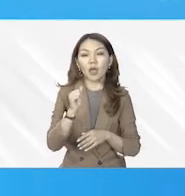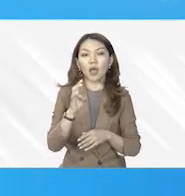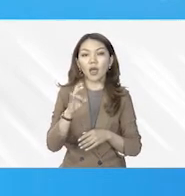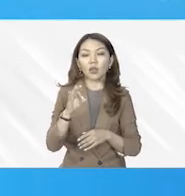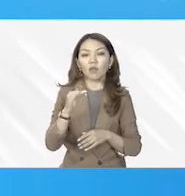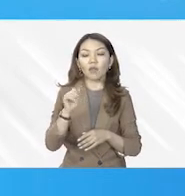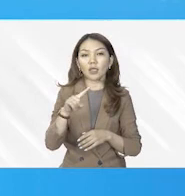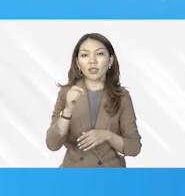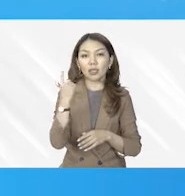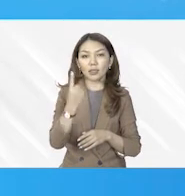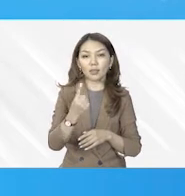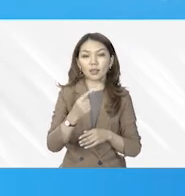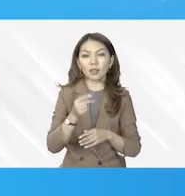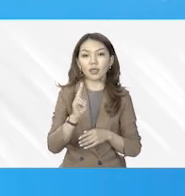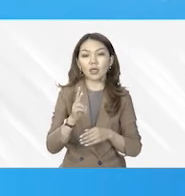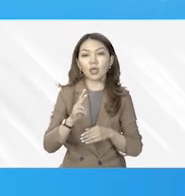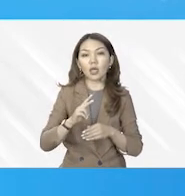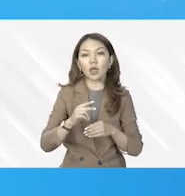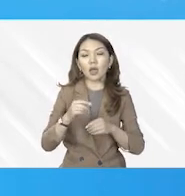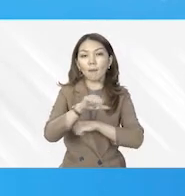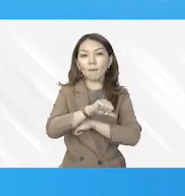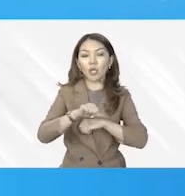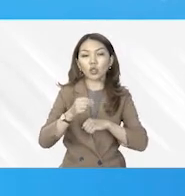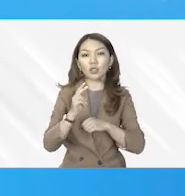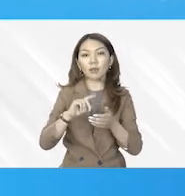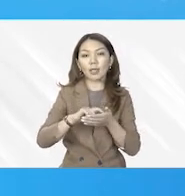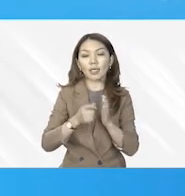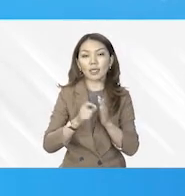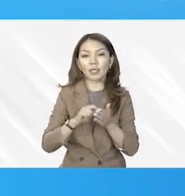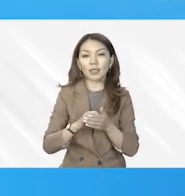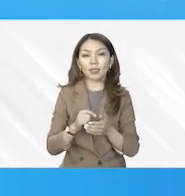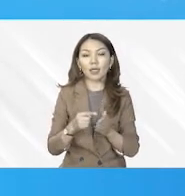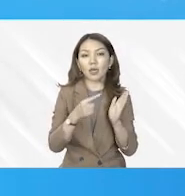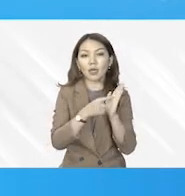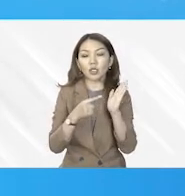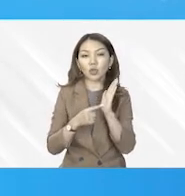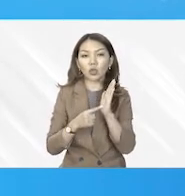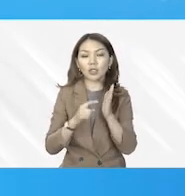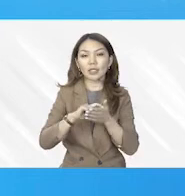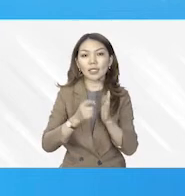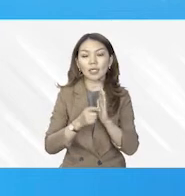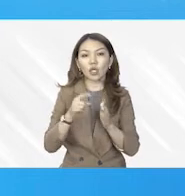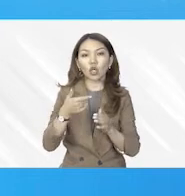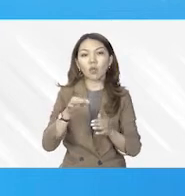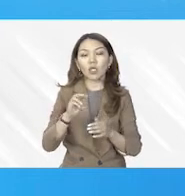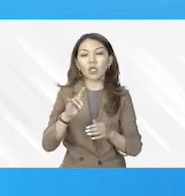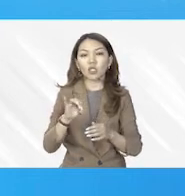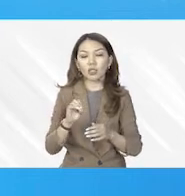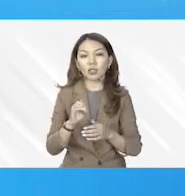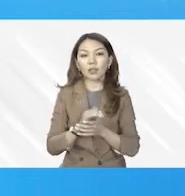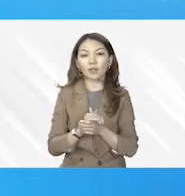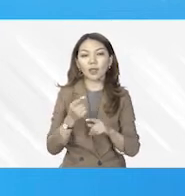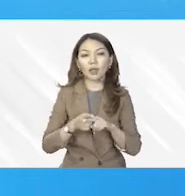Анафаза 1. К полюсам клетки расходятся гомологичные хромосомы. Это